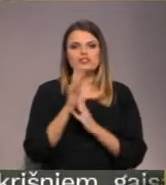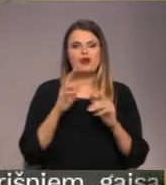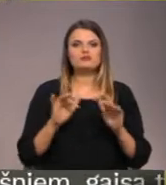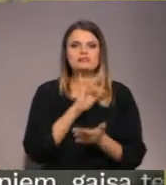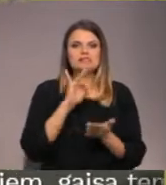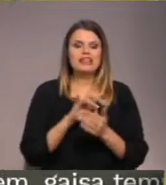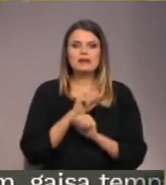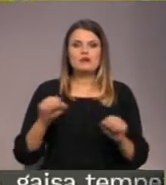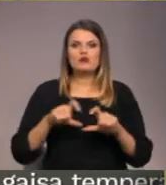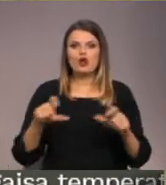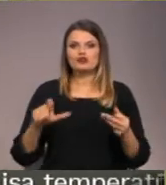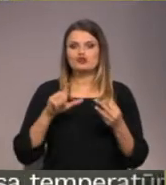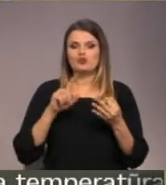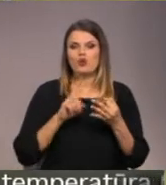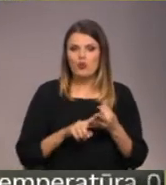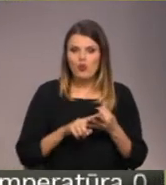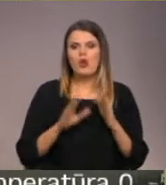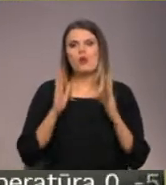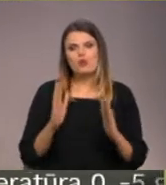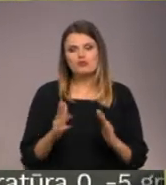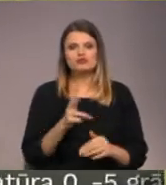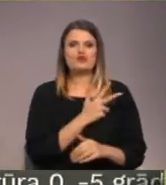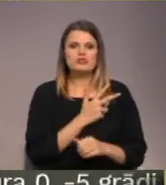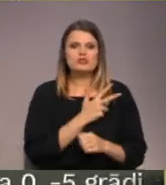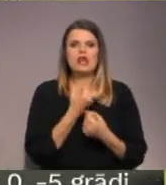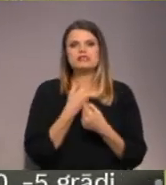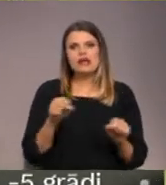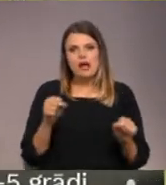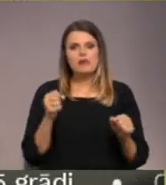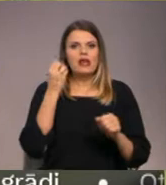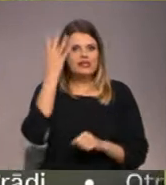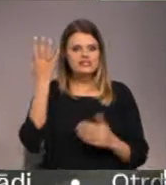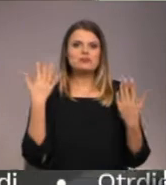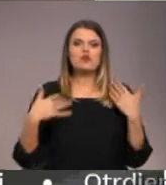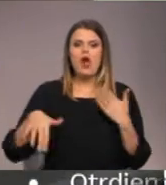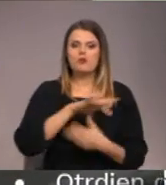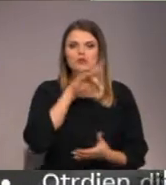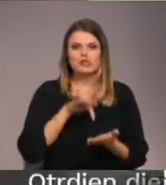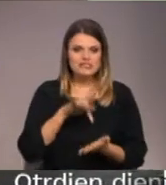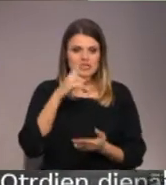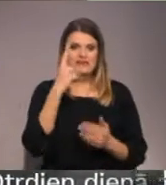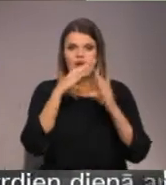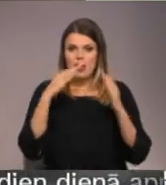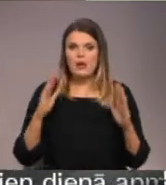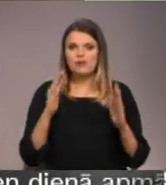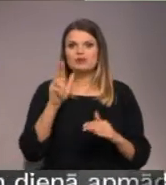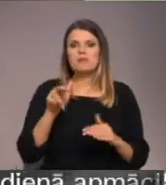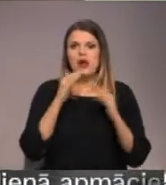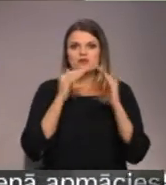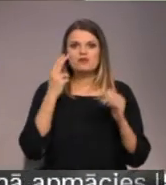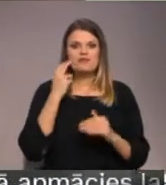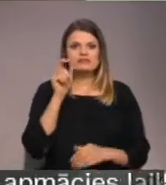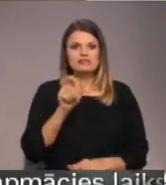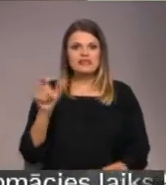skola, te taps sociālās aprūpes, rehabilitācijas, izglītības un atpūtas centrs Rudbārži. Vienā ēkā būs pansionāts